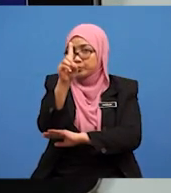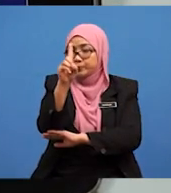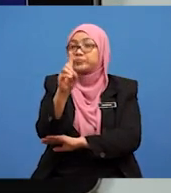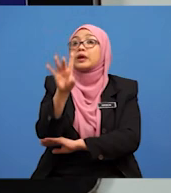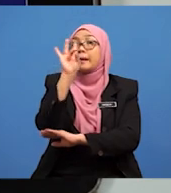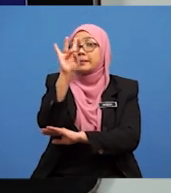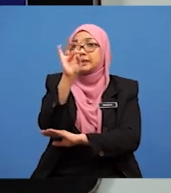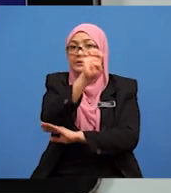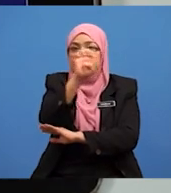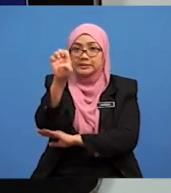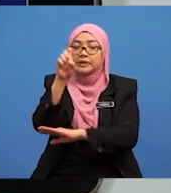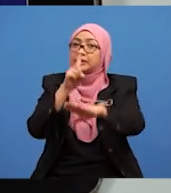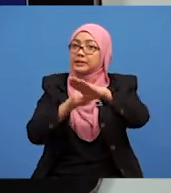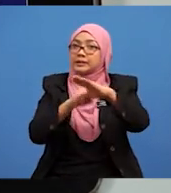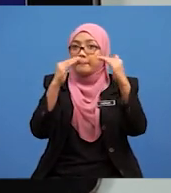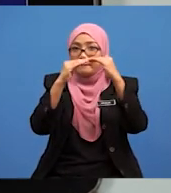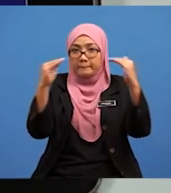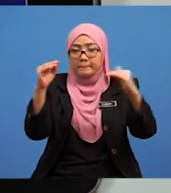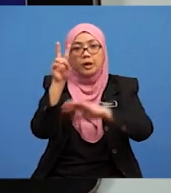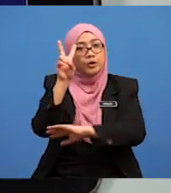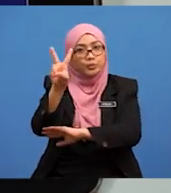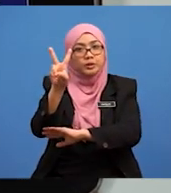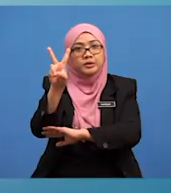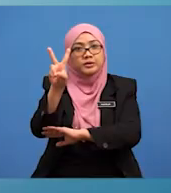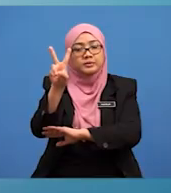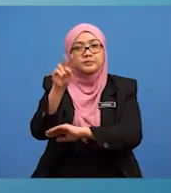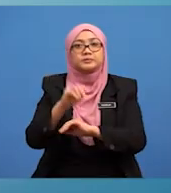8 elektron di petala kedua.